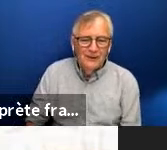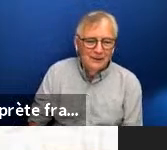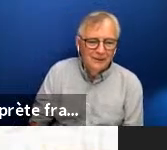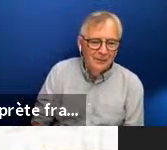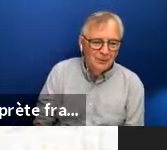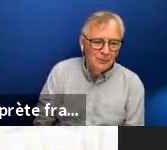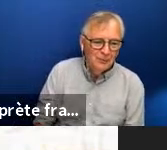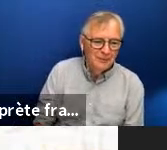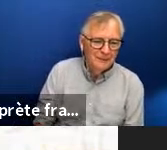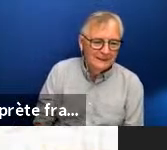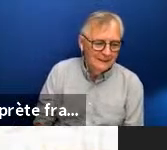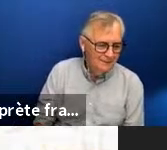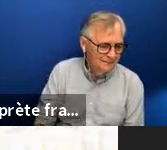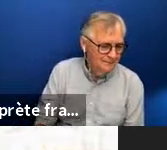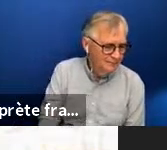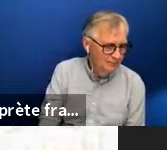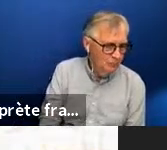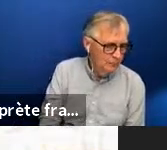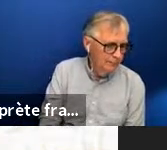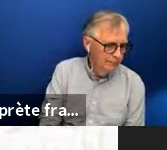Donc, je vais poursuivre. Merci.